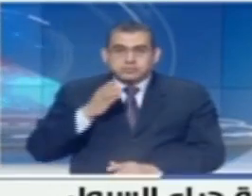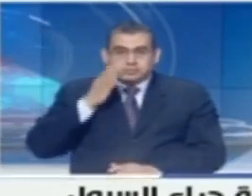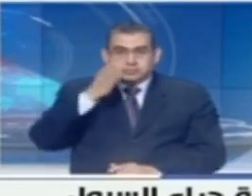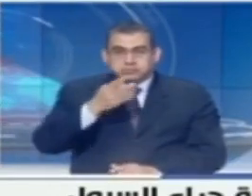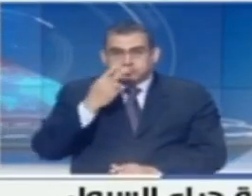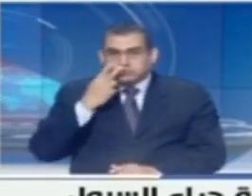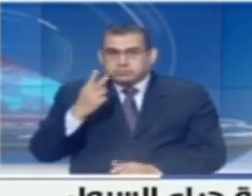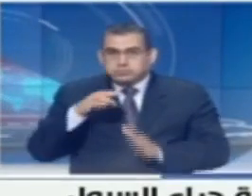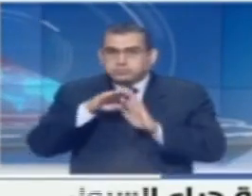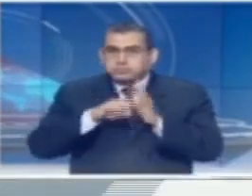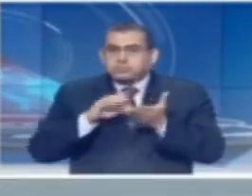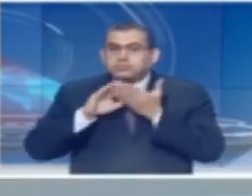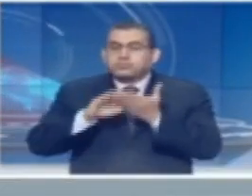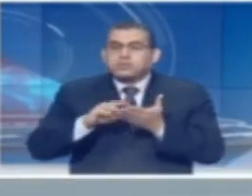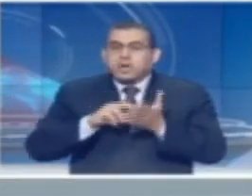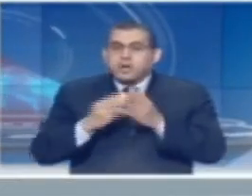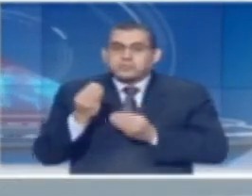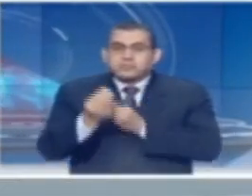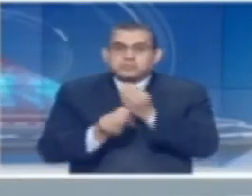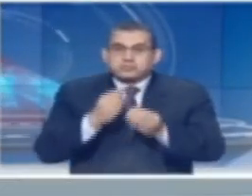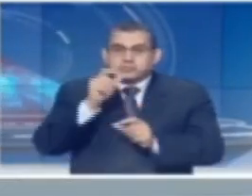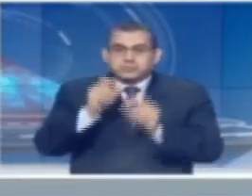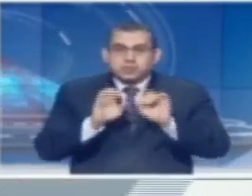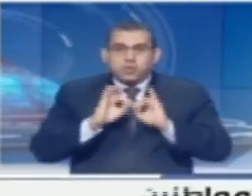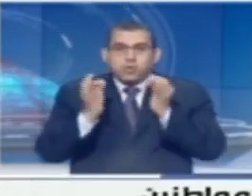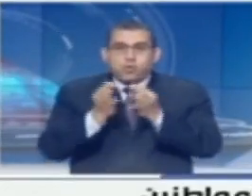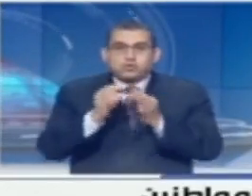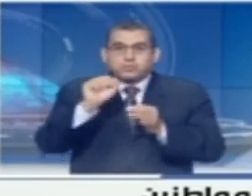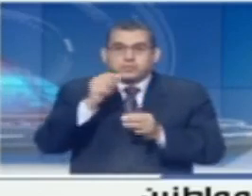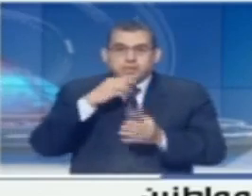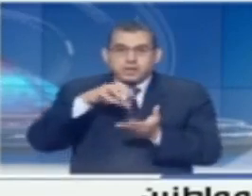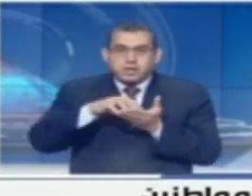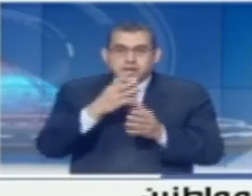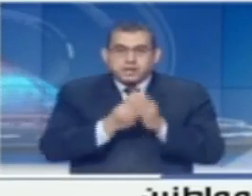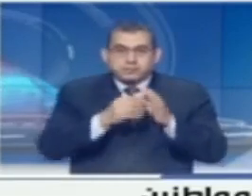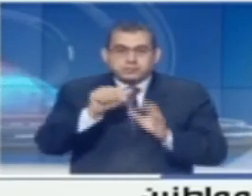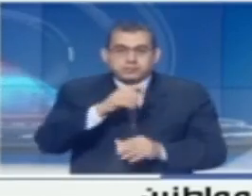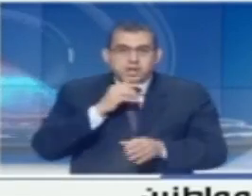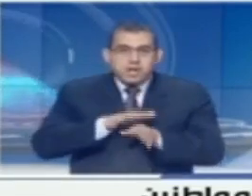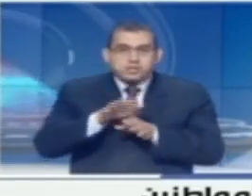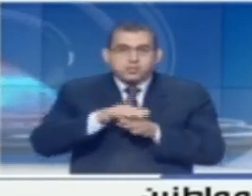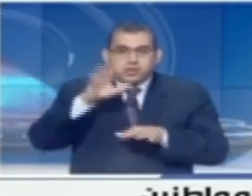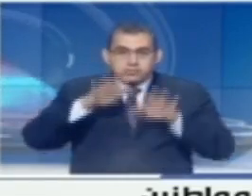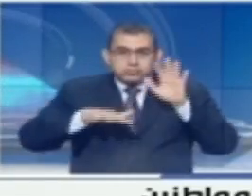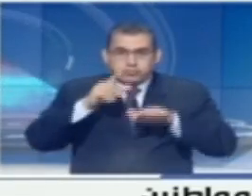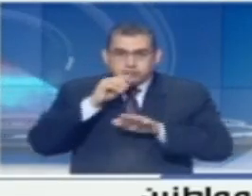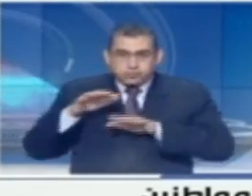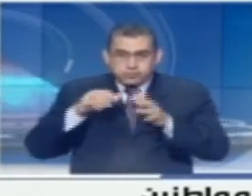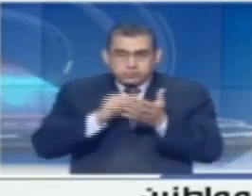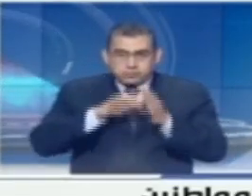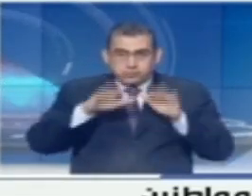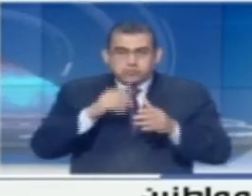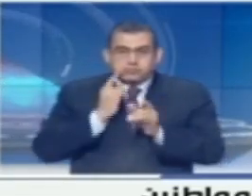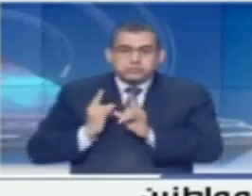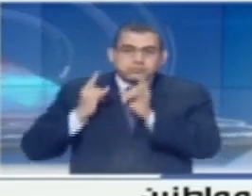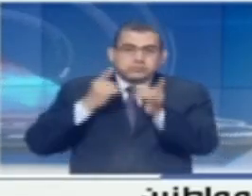السيد الرئيس عبد الفتاح السيسي كذلك الإجراءات والخدمات المقدمة لصالح الأهالي والمواطنين الكرام بتلك المناطق، خاصة من قبل